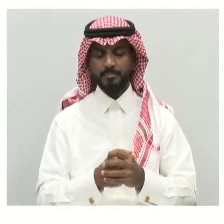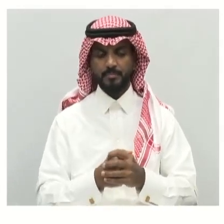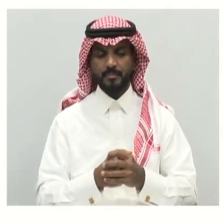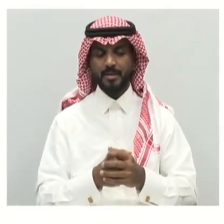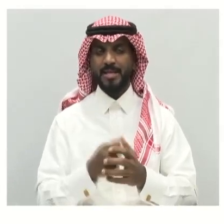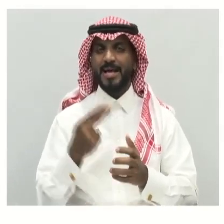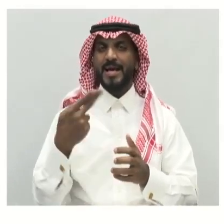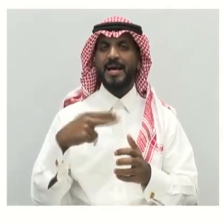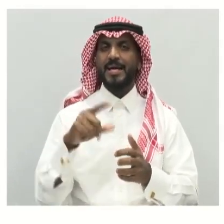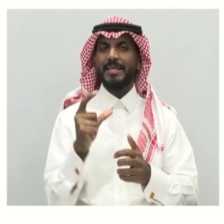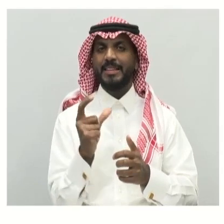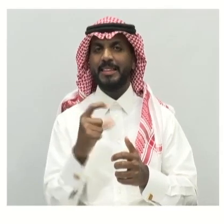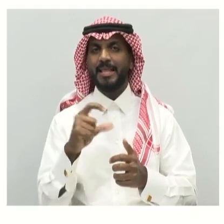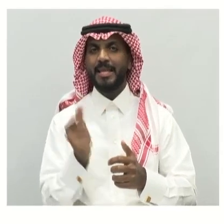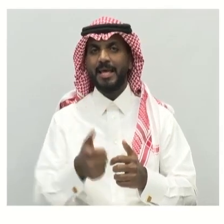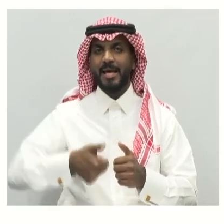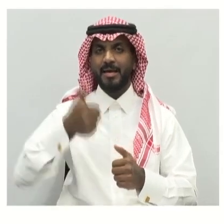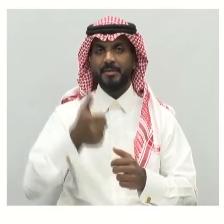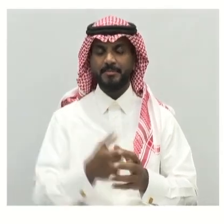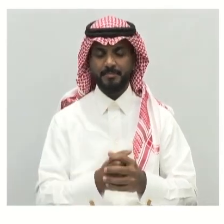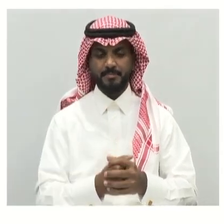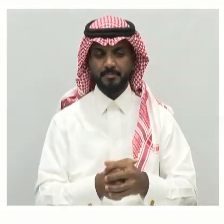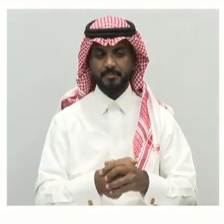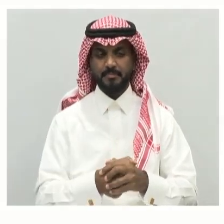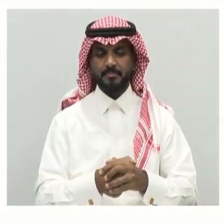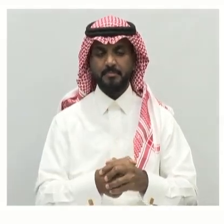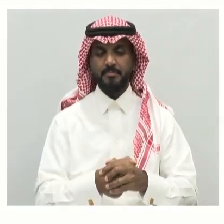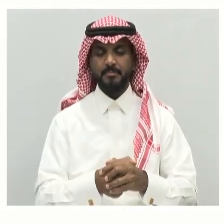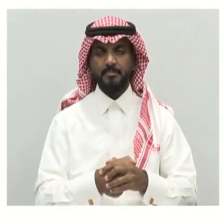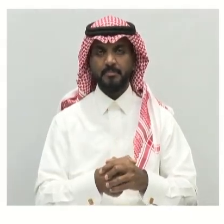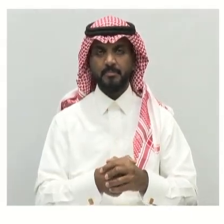عندنا عندنا نكمل